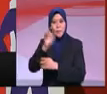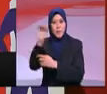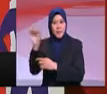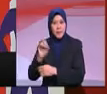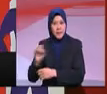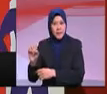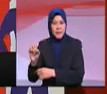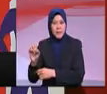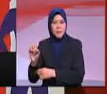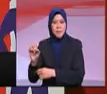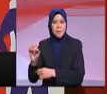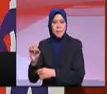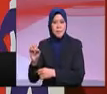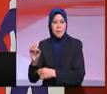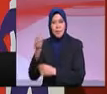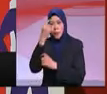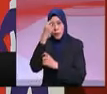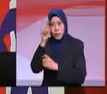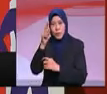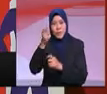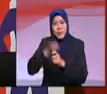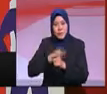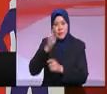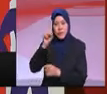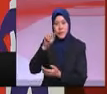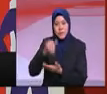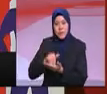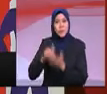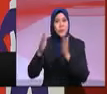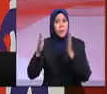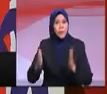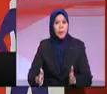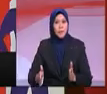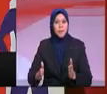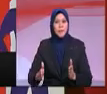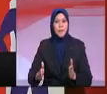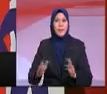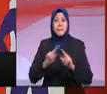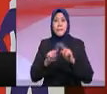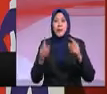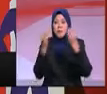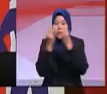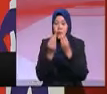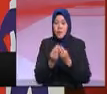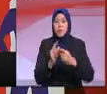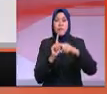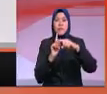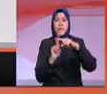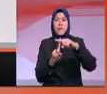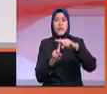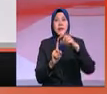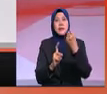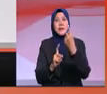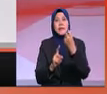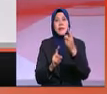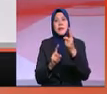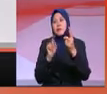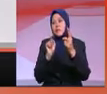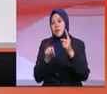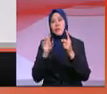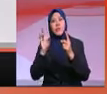59.2% untuk setiap 1,000 penduduk, tetapi kadar positifnya 11.7.